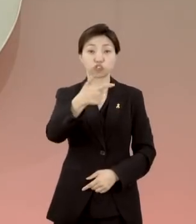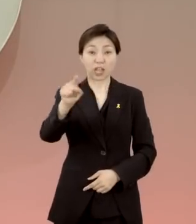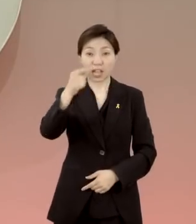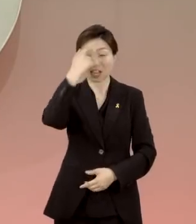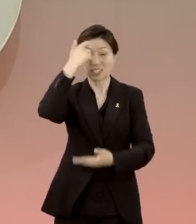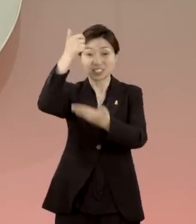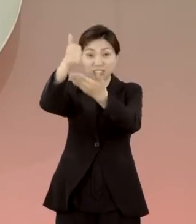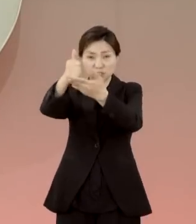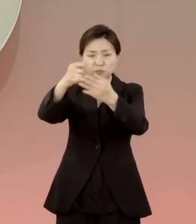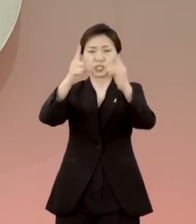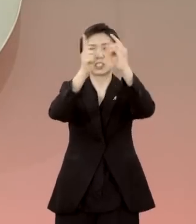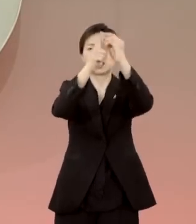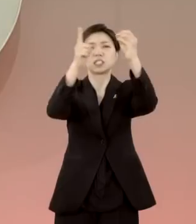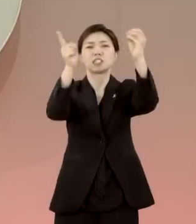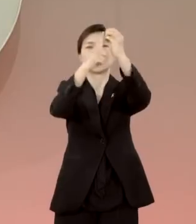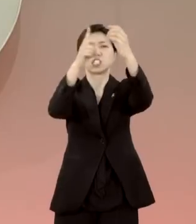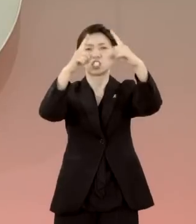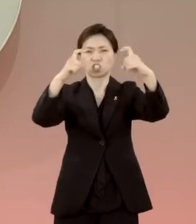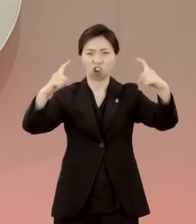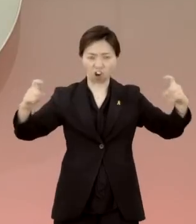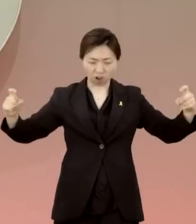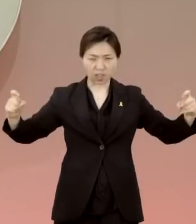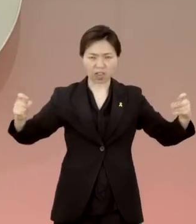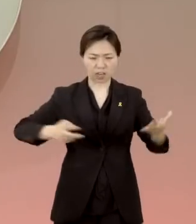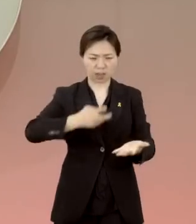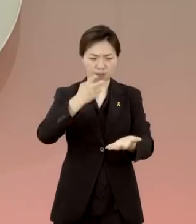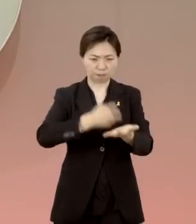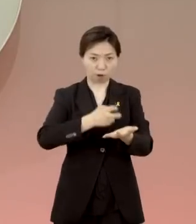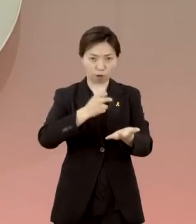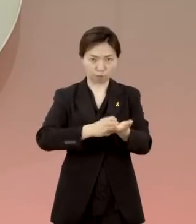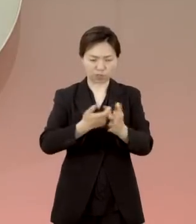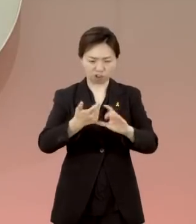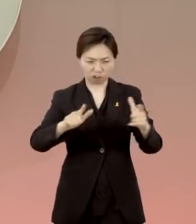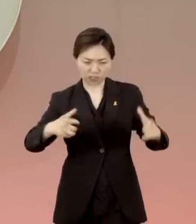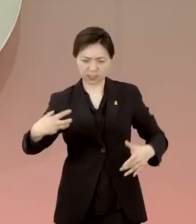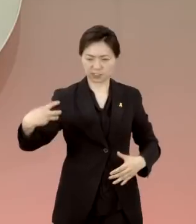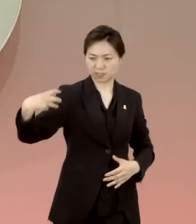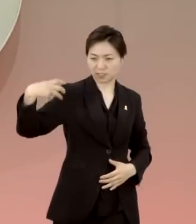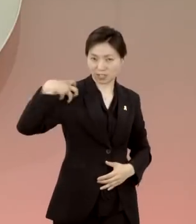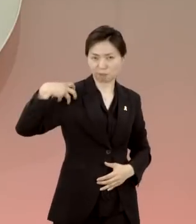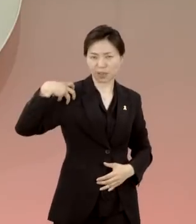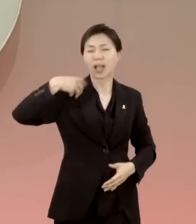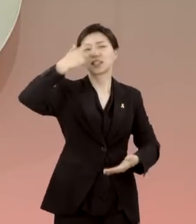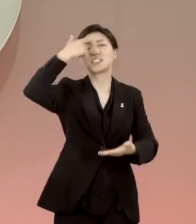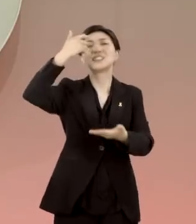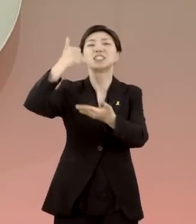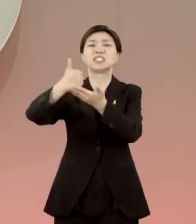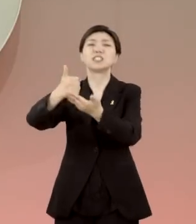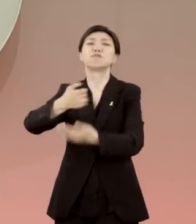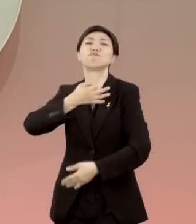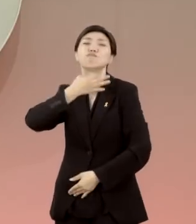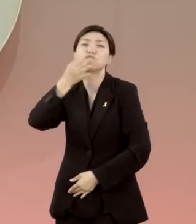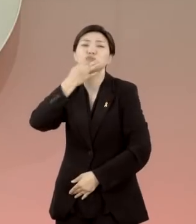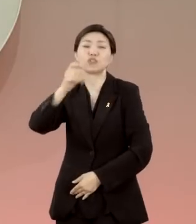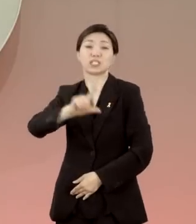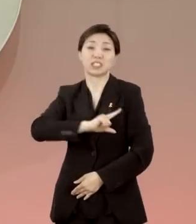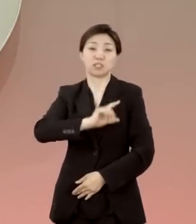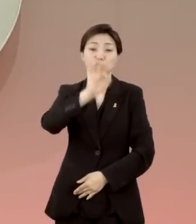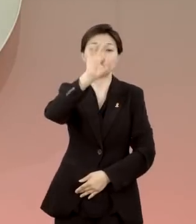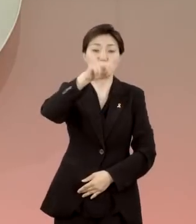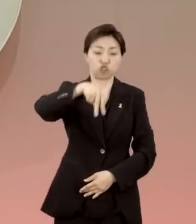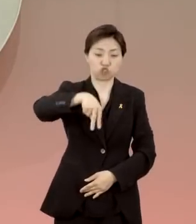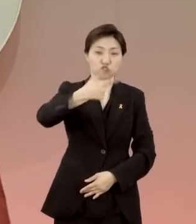법도와 규율을 담당하시는 소인자 스님을 윤아 스님이라고 해요 윤아